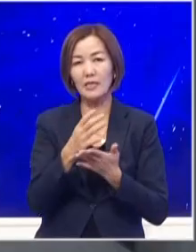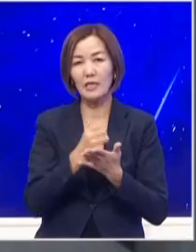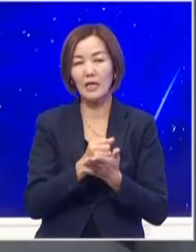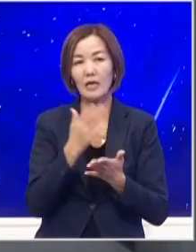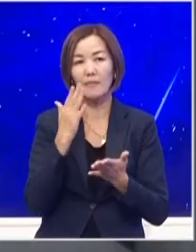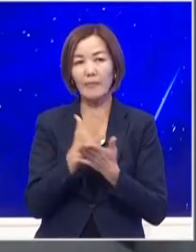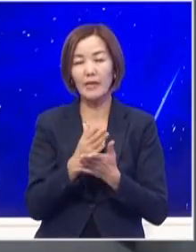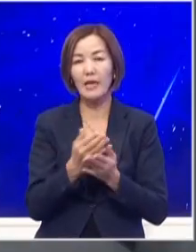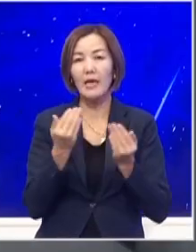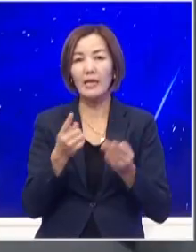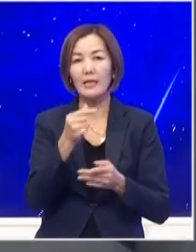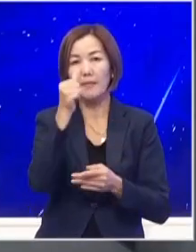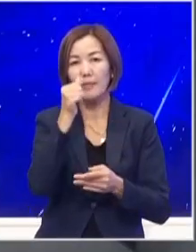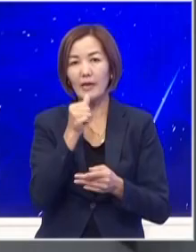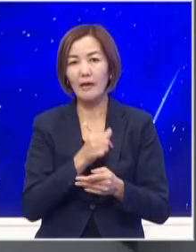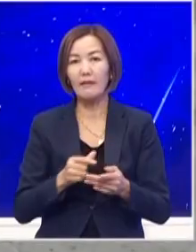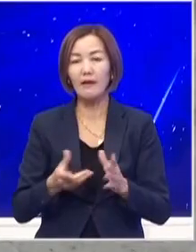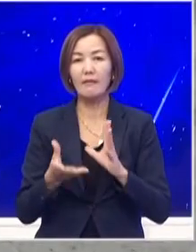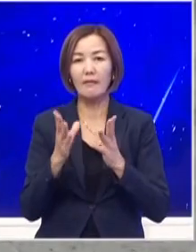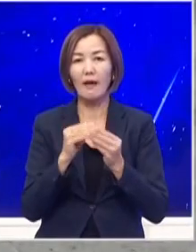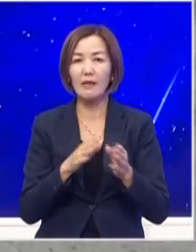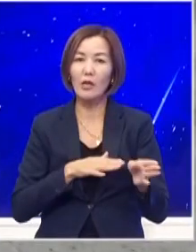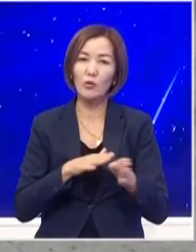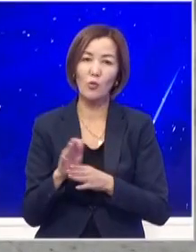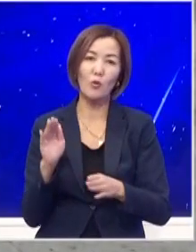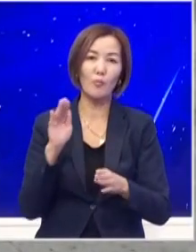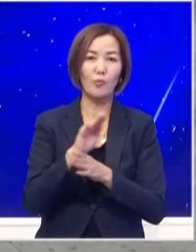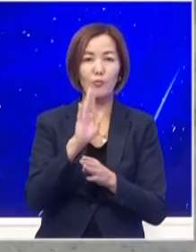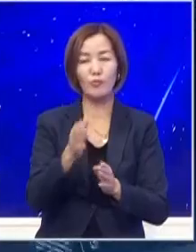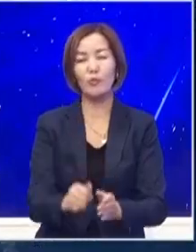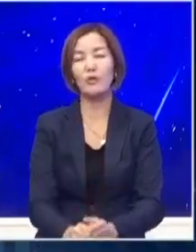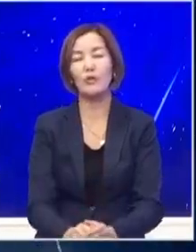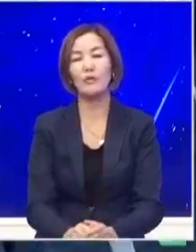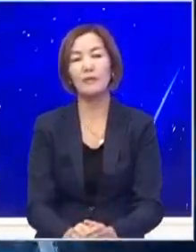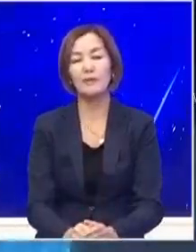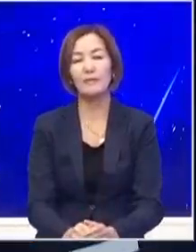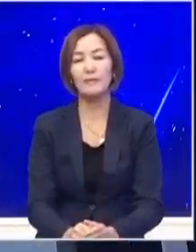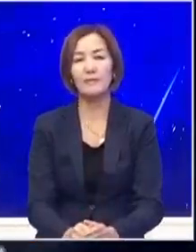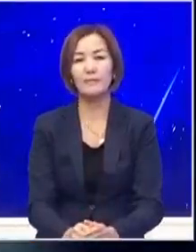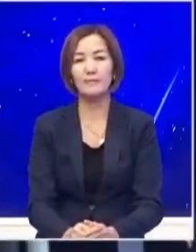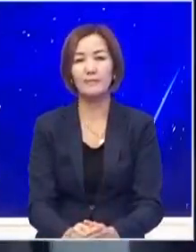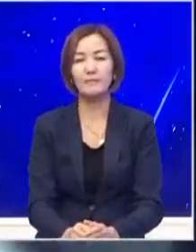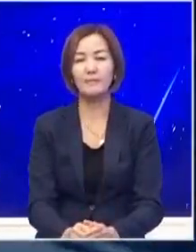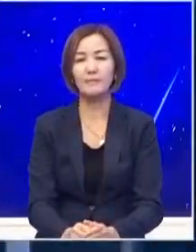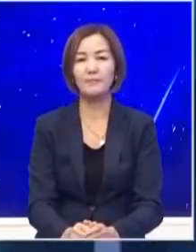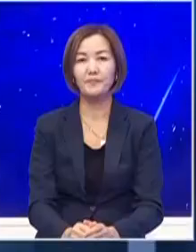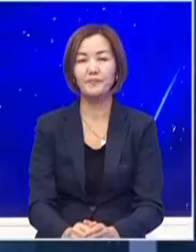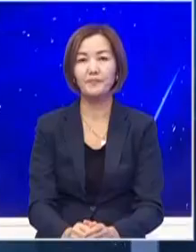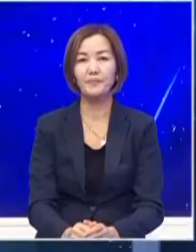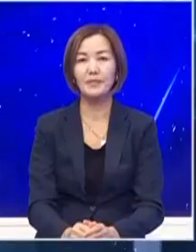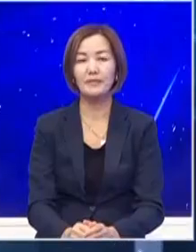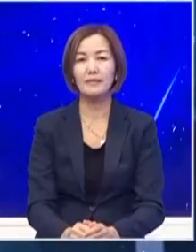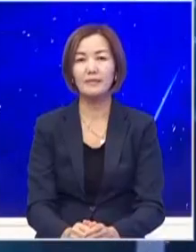тұр. Ендігі бір айда астық қамбасы ақмаржанға толары анық. Меруерт Қыдырбайқызы, Жайдарбек Нұрбек,